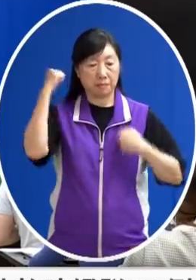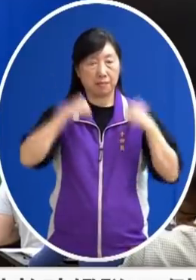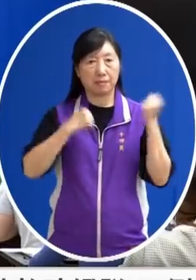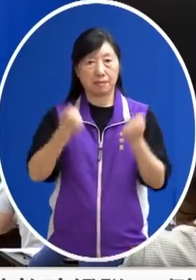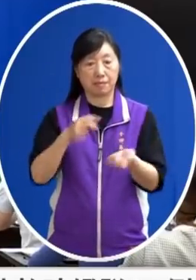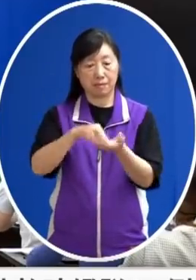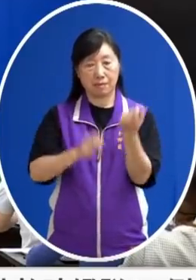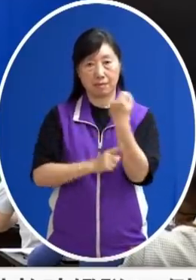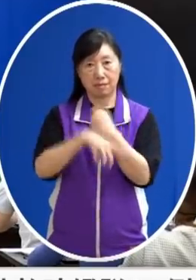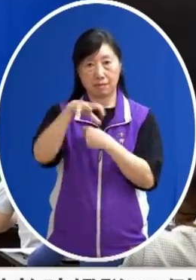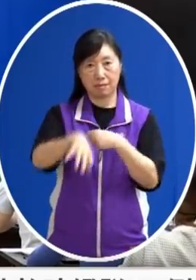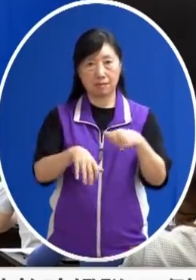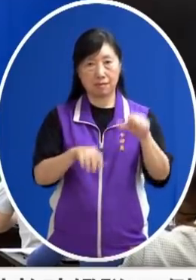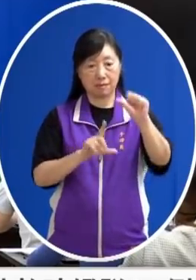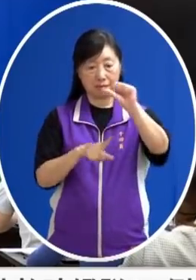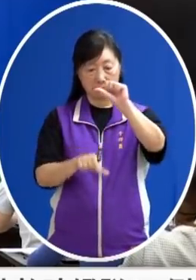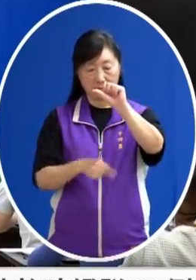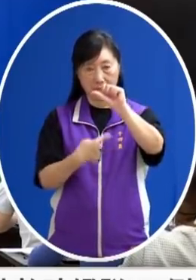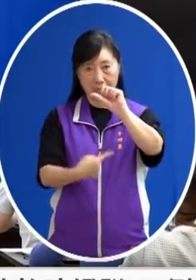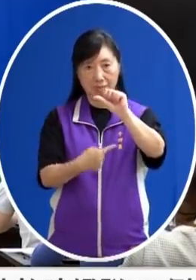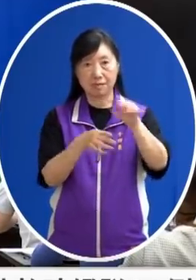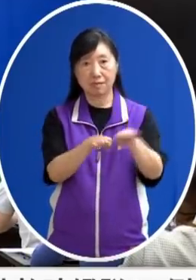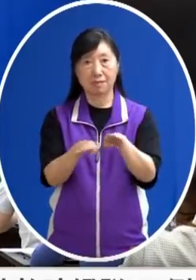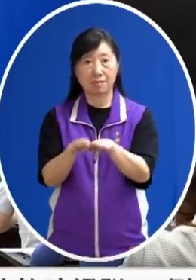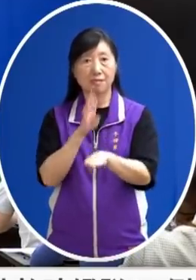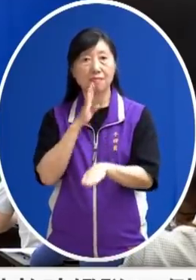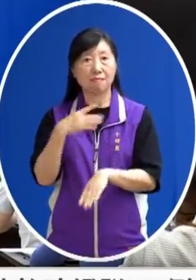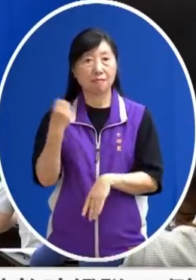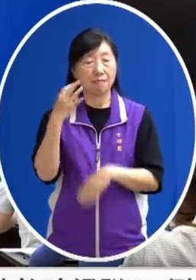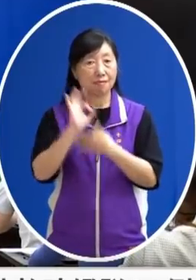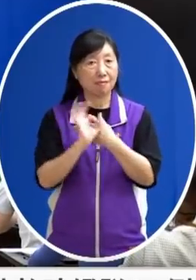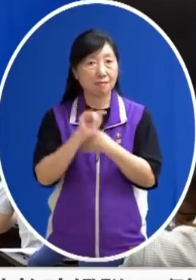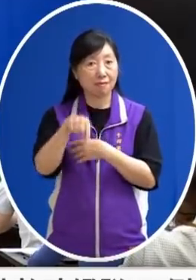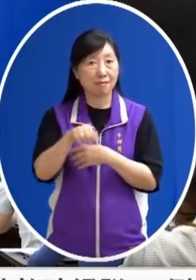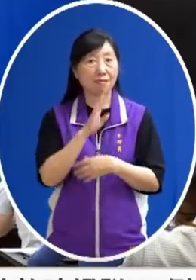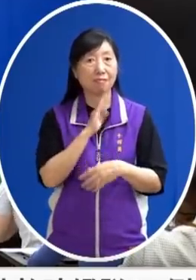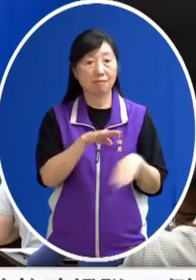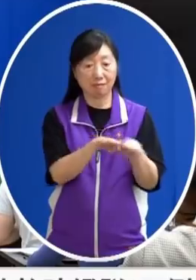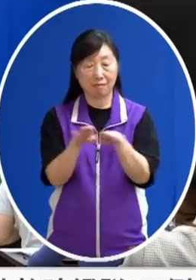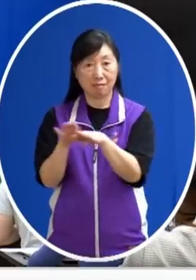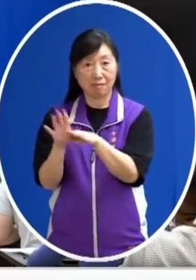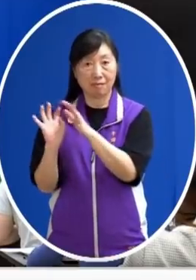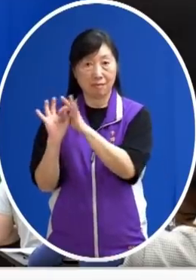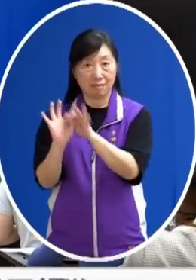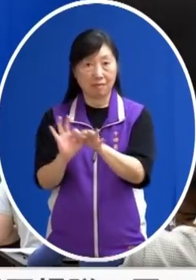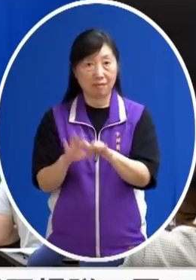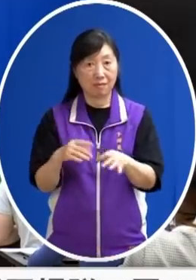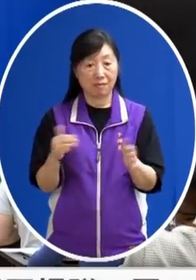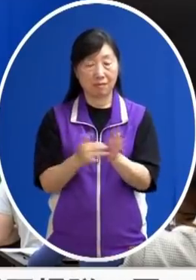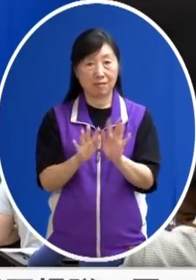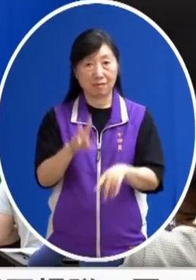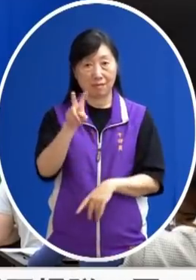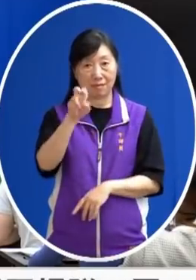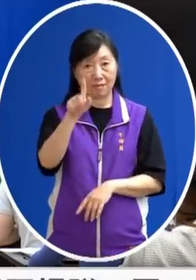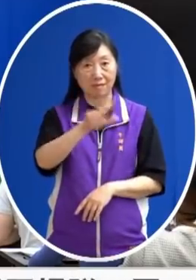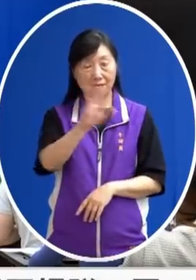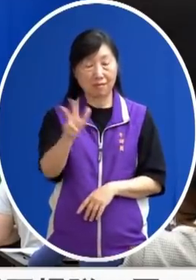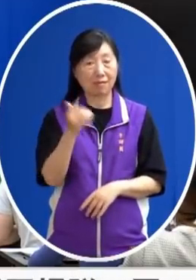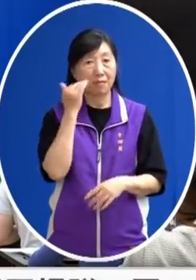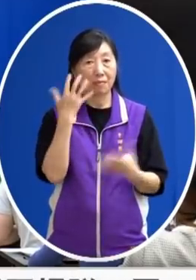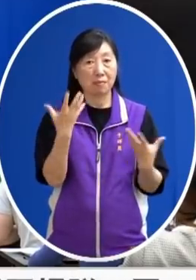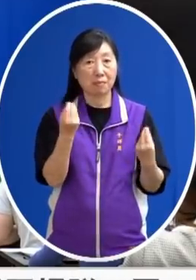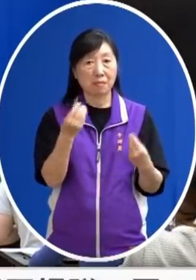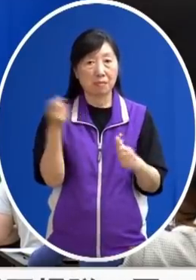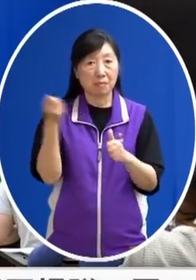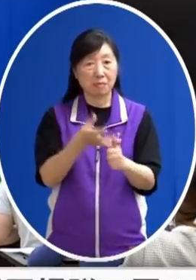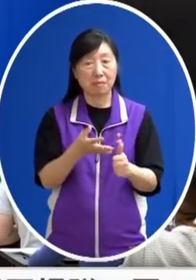提到说5一连假可以是一个试金石，那是不是代表连假后21天没有本土案例之后，大概